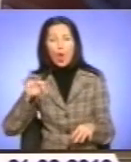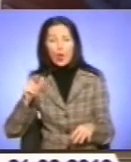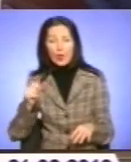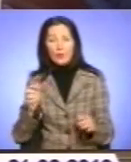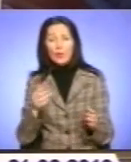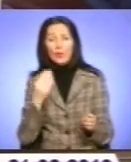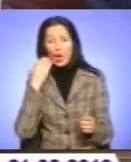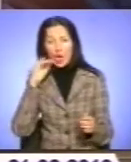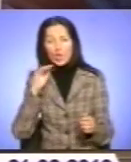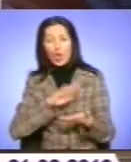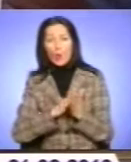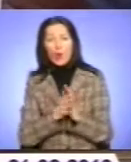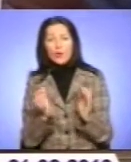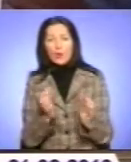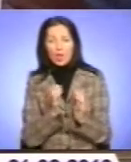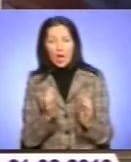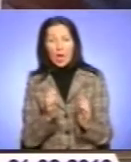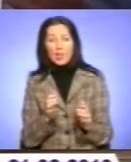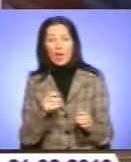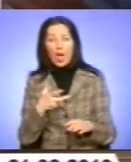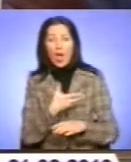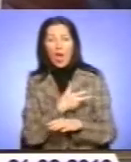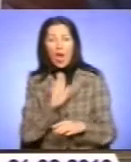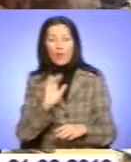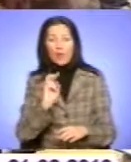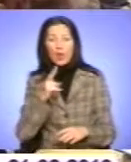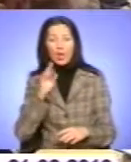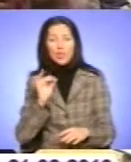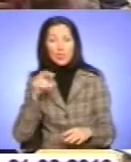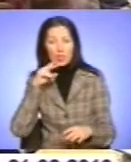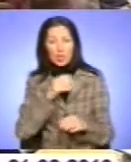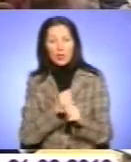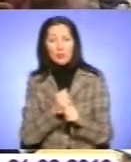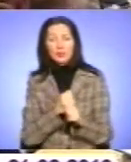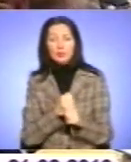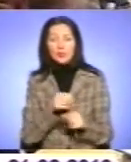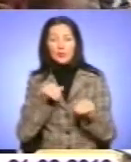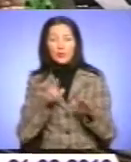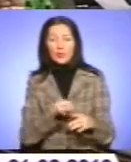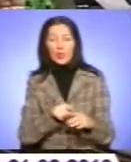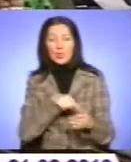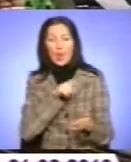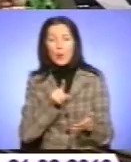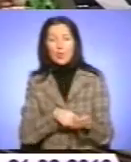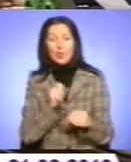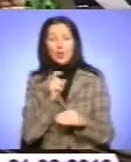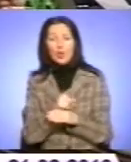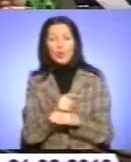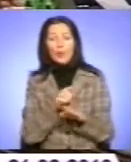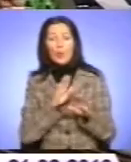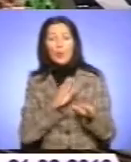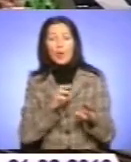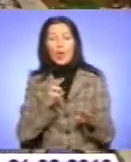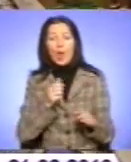умови зберігання застосування вакцин, запровадити страхування вакцинації, Вирішити ці питання доручив віце-прем'єру Костянтину Грищенко та